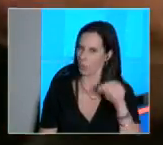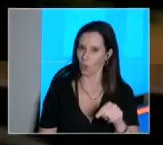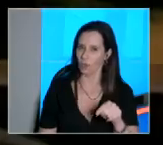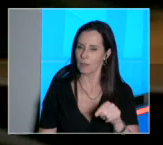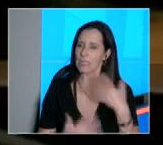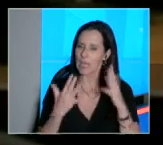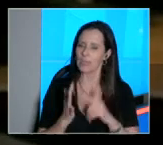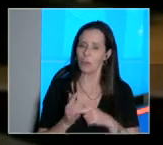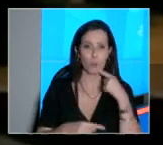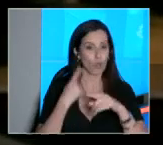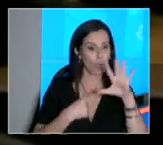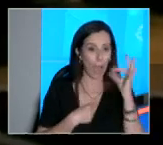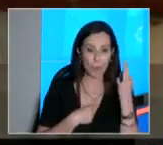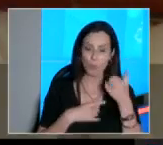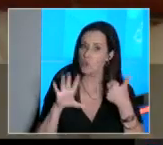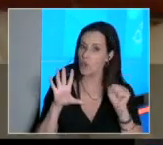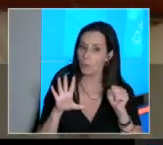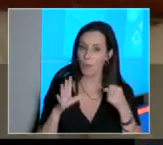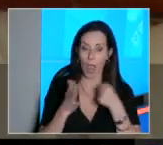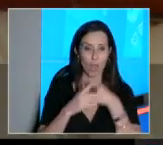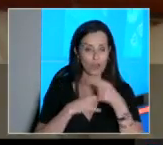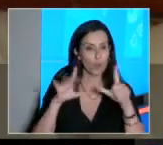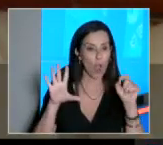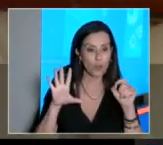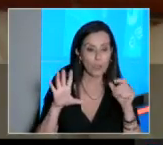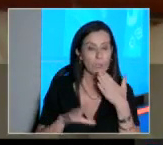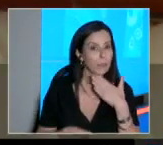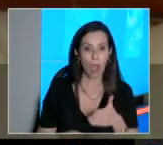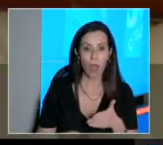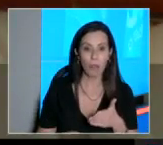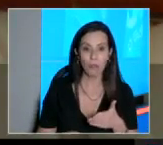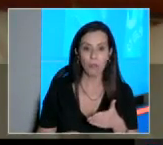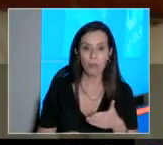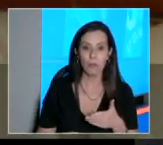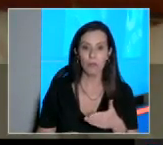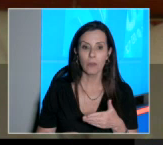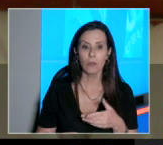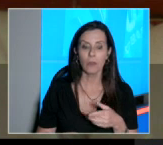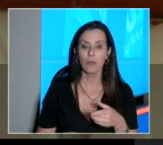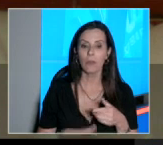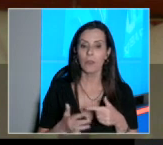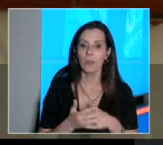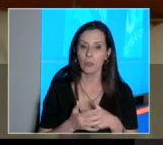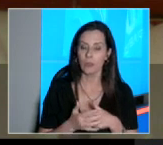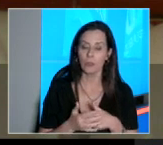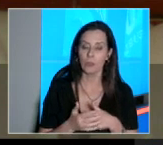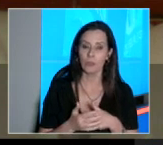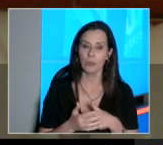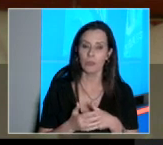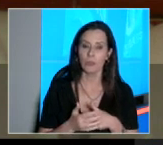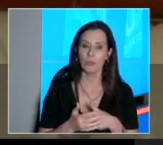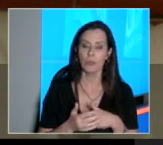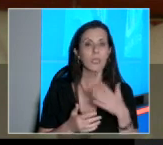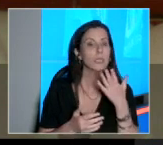וזה הסיפור. בשנות ה-50, 60, עד אמצע שנות ה-70, ישראל לא רק לא הלכה